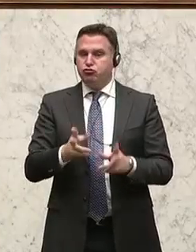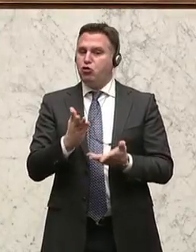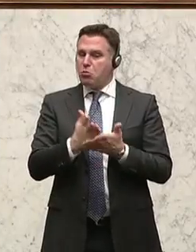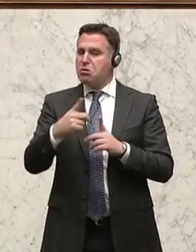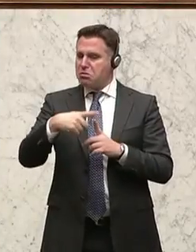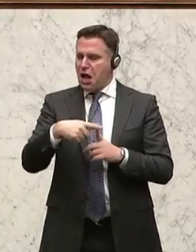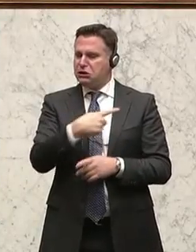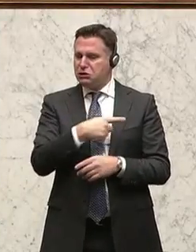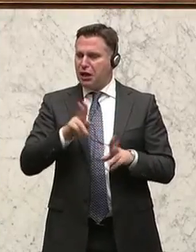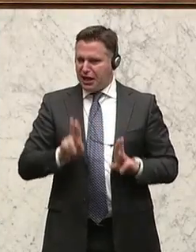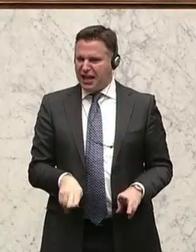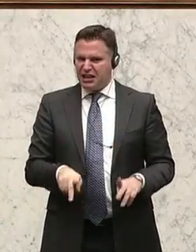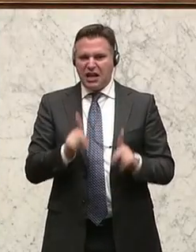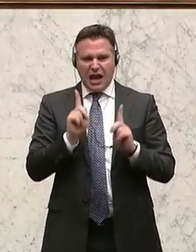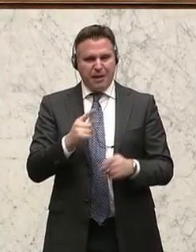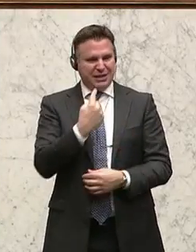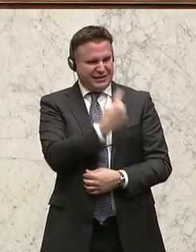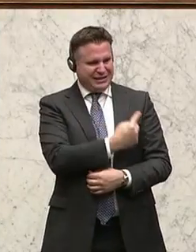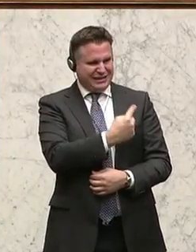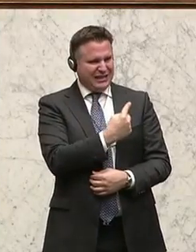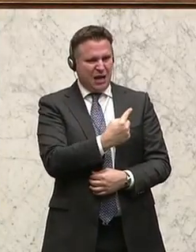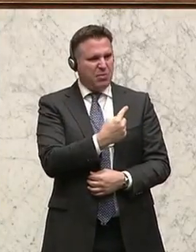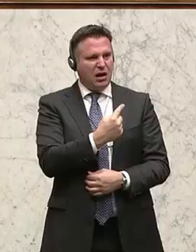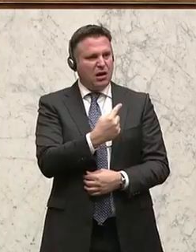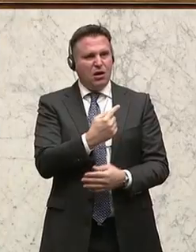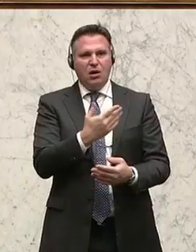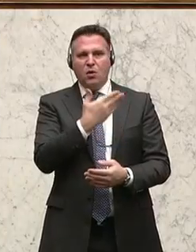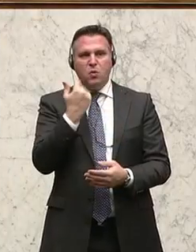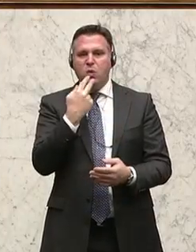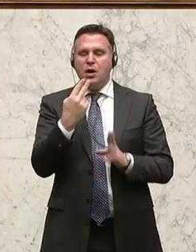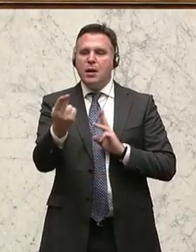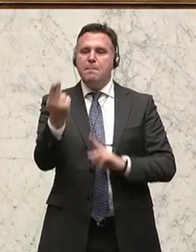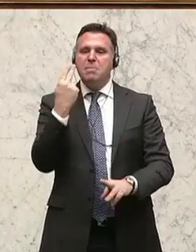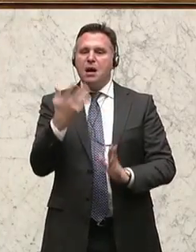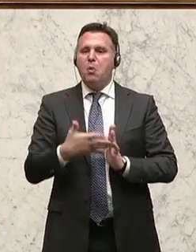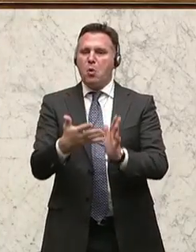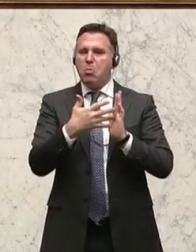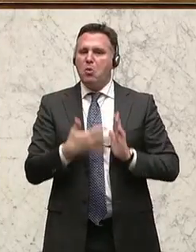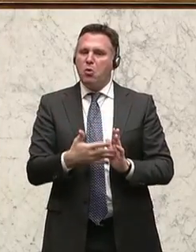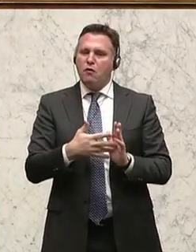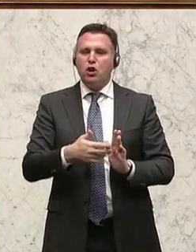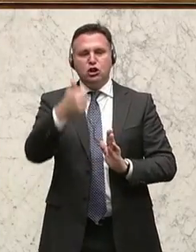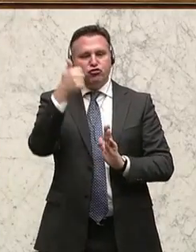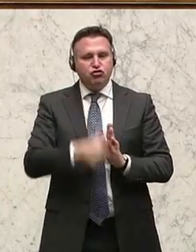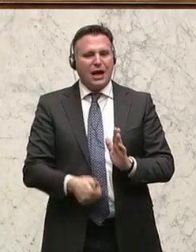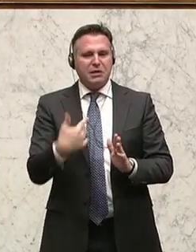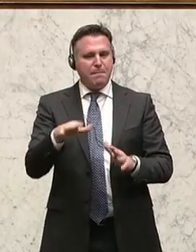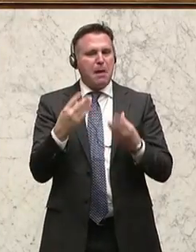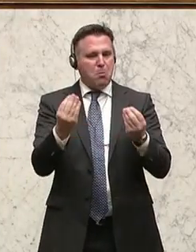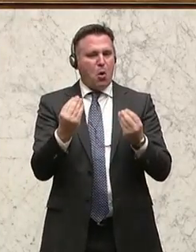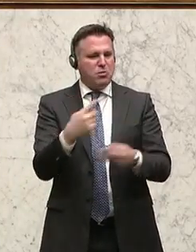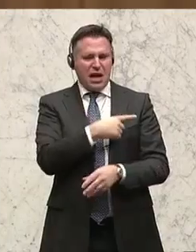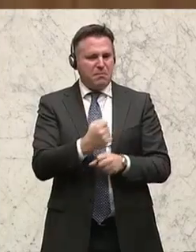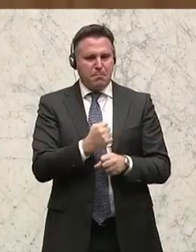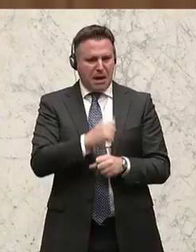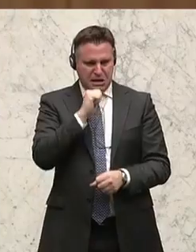Tests, aber Sie sind nicht bereit, bisher zumindest diese Pickerl-Überprüfung auf moderne Standards, die heute anwendbar wären,